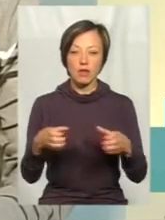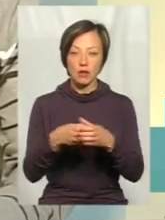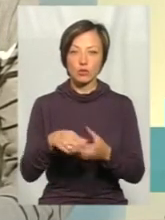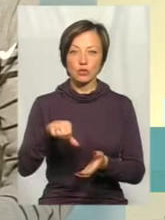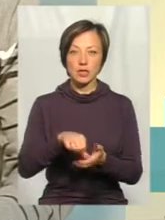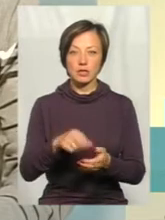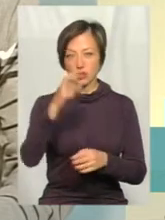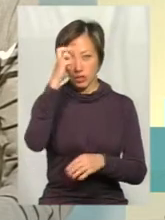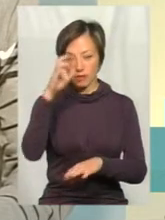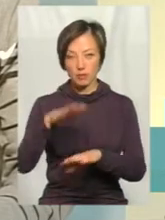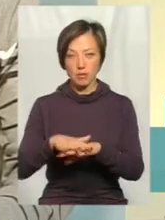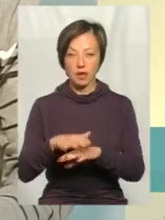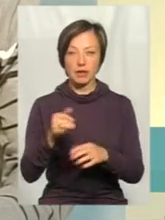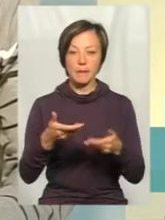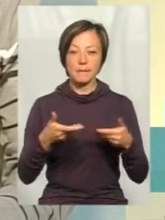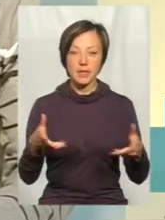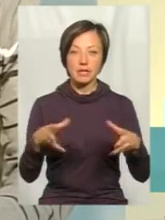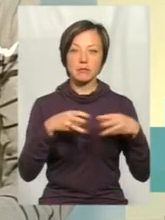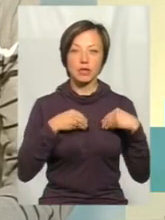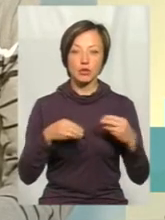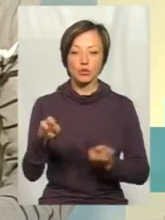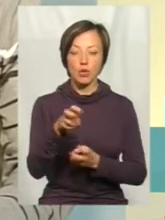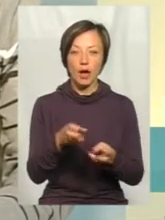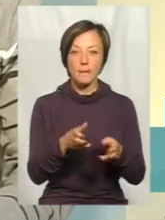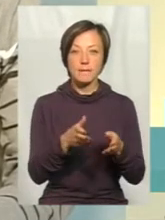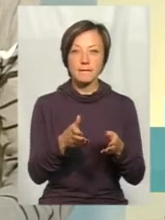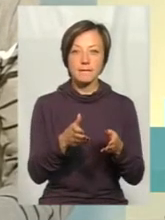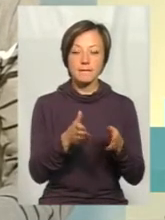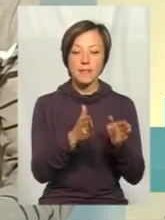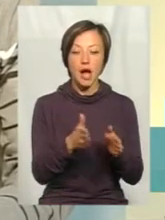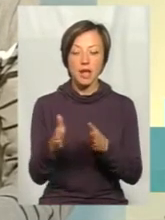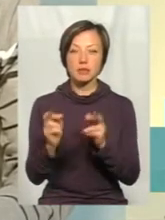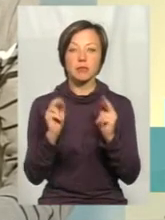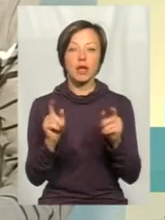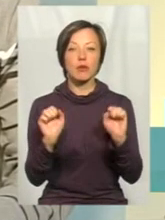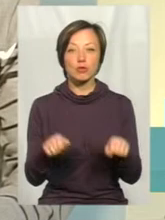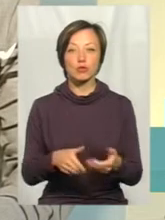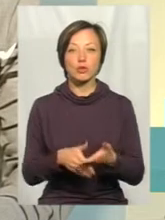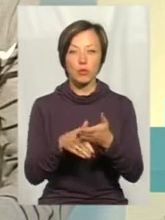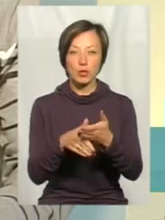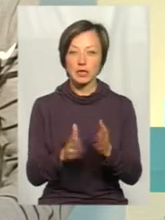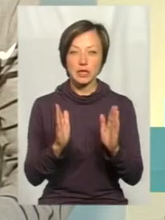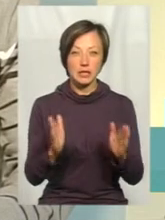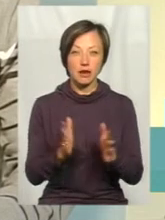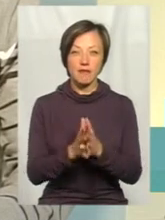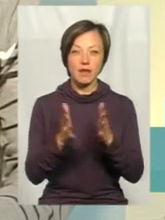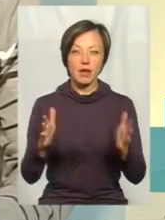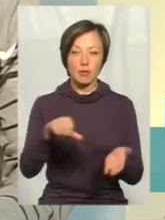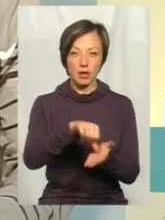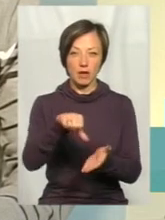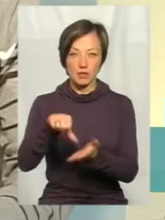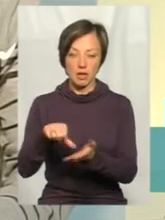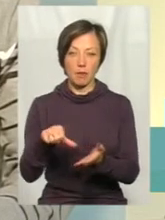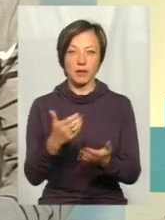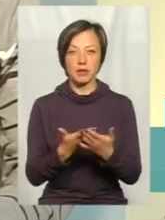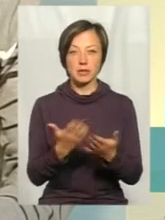– це там державний банк, і ми спільно шукаємо механізми того, як ми можемо допомогти не тільки великим гравцям, да, там,